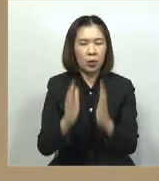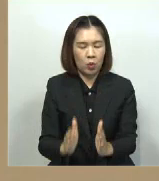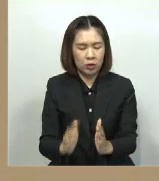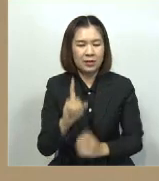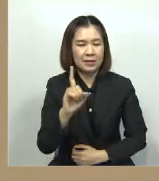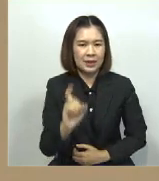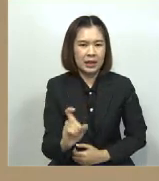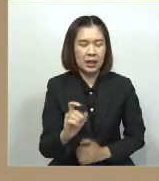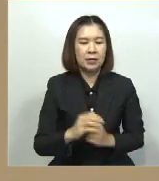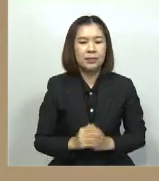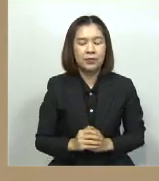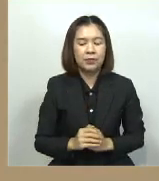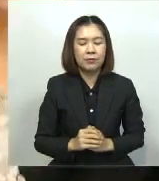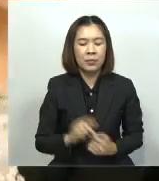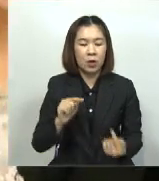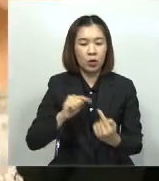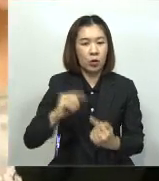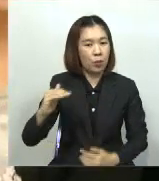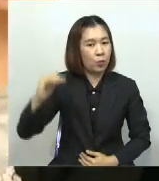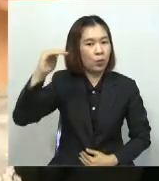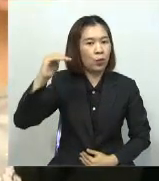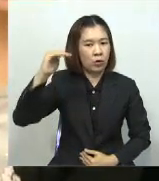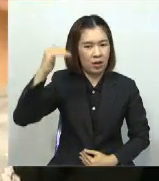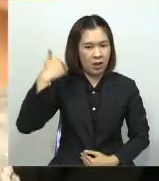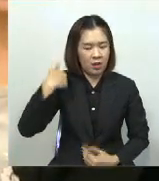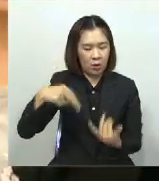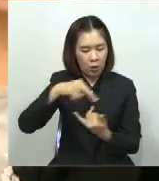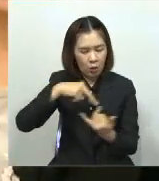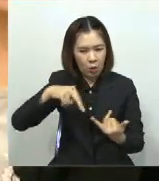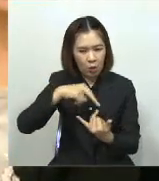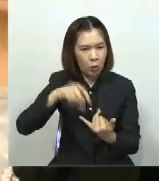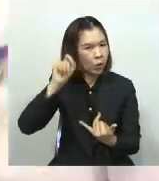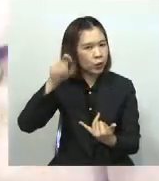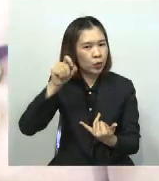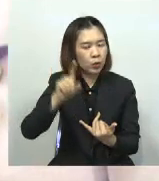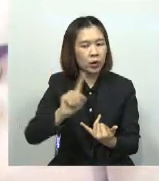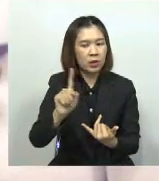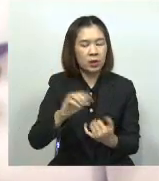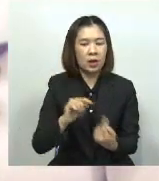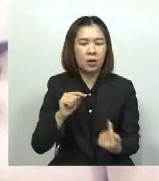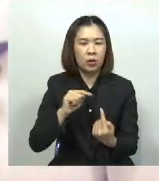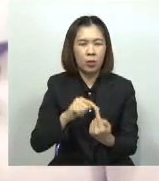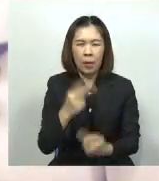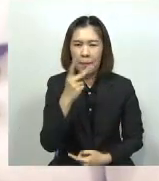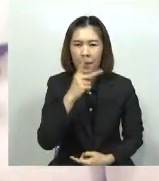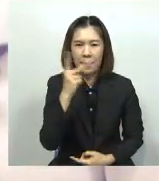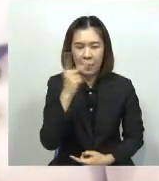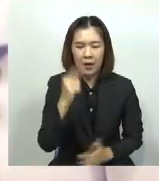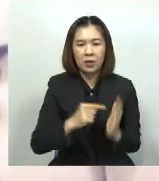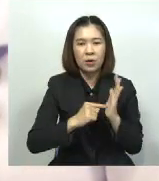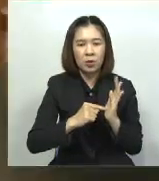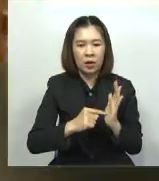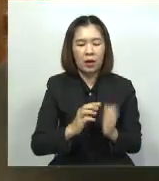ส่วนวัณโรควัดในผู้ใหญ่ค่ะระยะเริ่มต้นที่จะต้องตรวจวินิจฉัยโรคทันทีที่เกิดอาการผิดปกตินะคะอย่